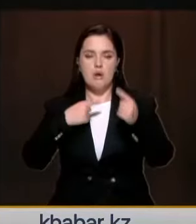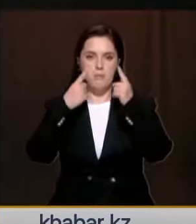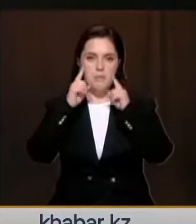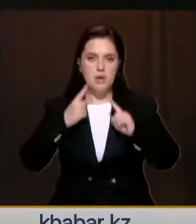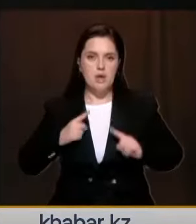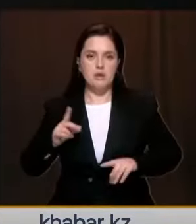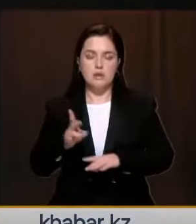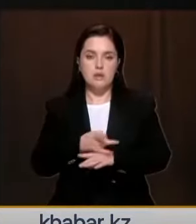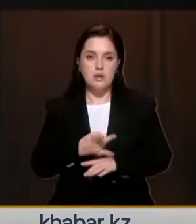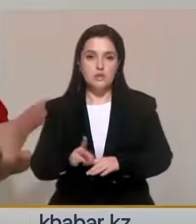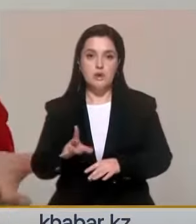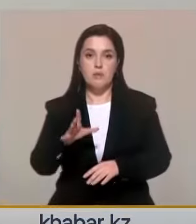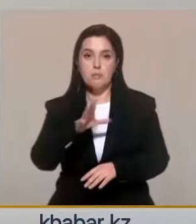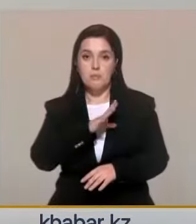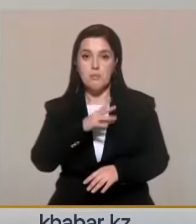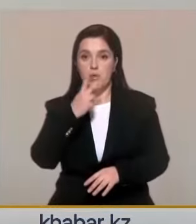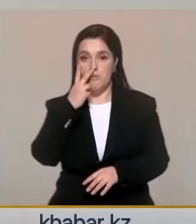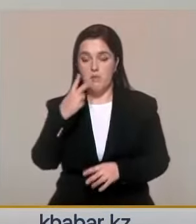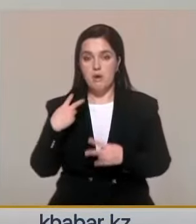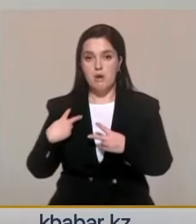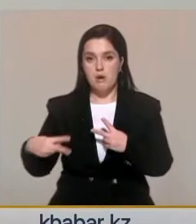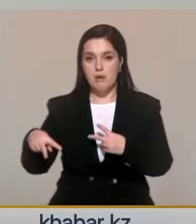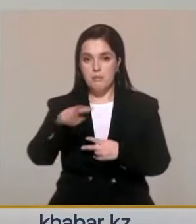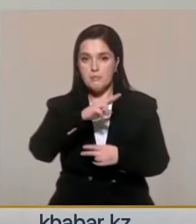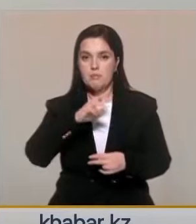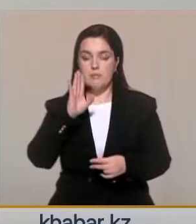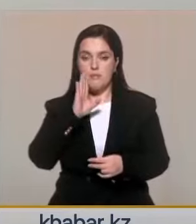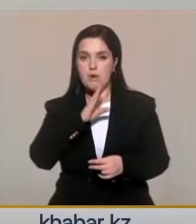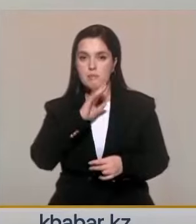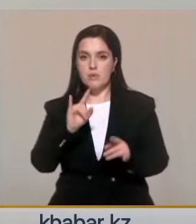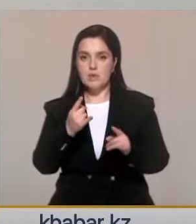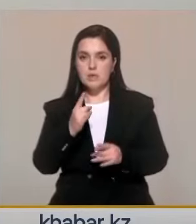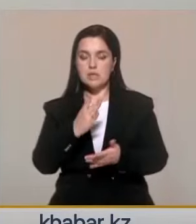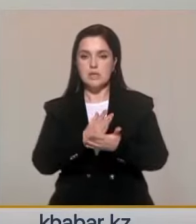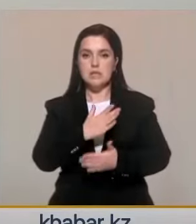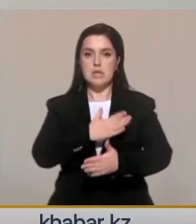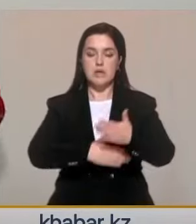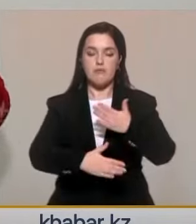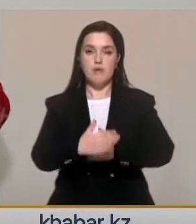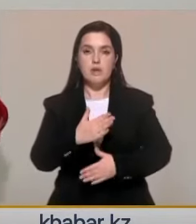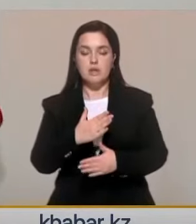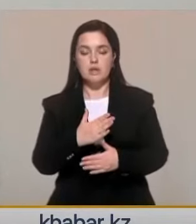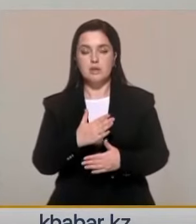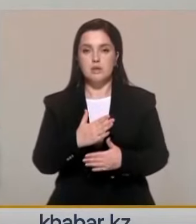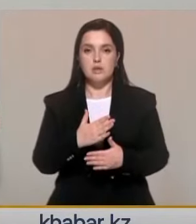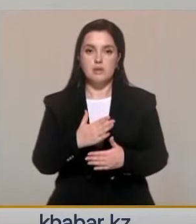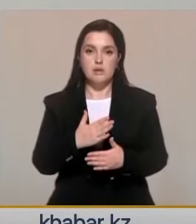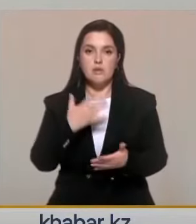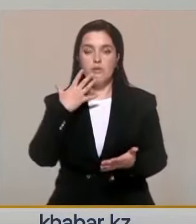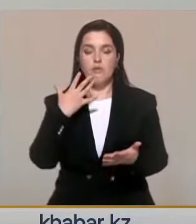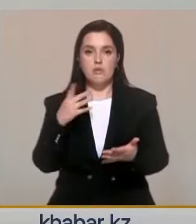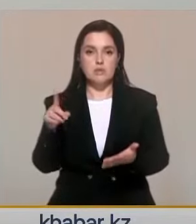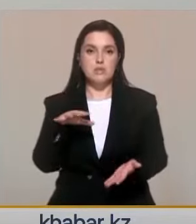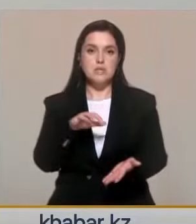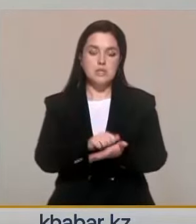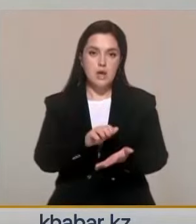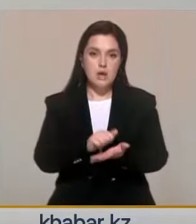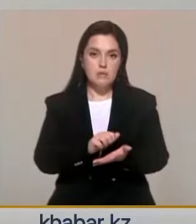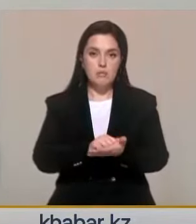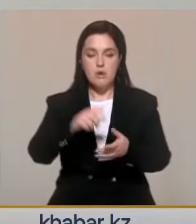ночами а когда вот видишь таких же мамочек которых тоже есть особенные дети тоже со своими детьми занимаются